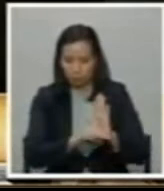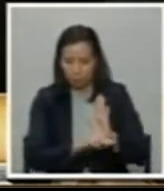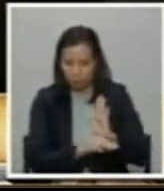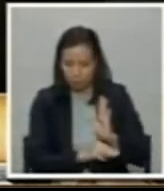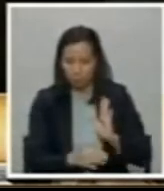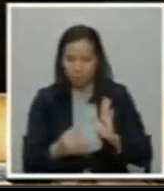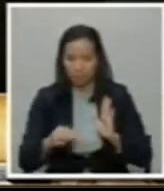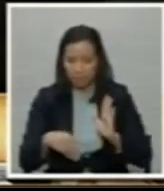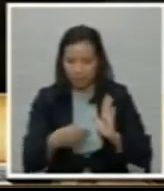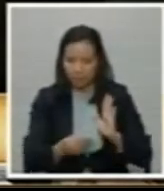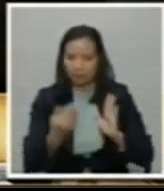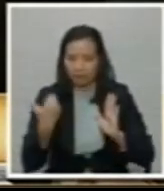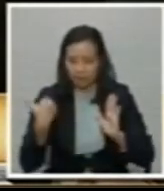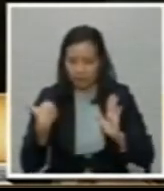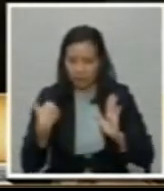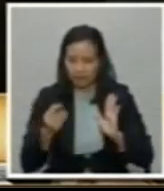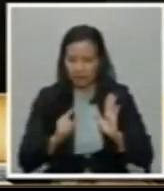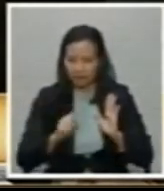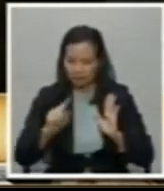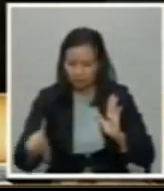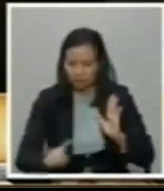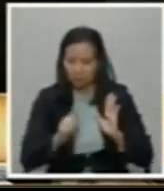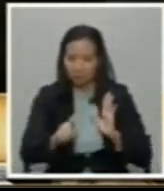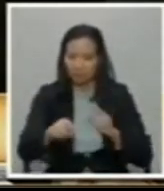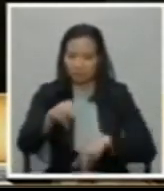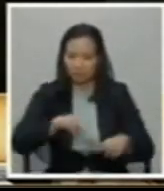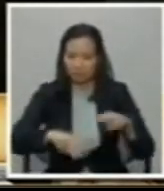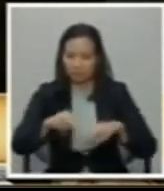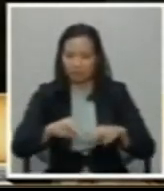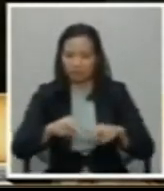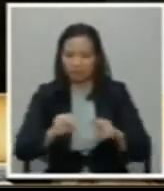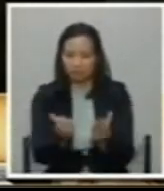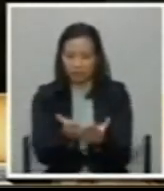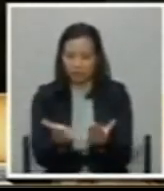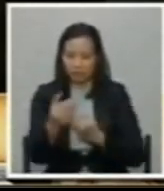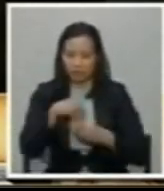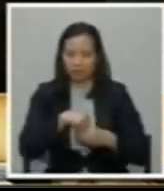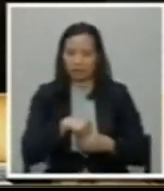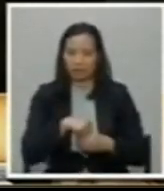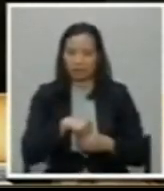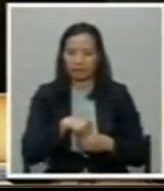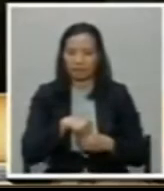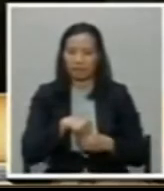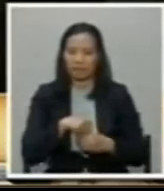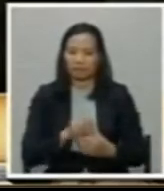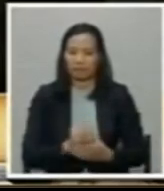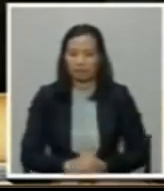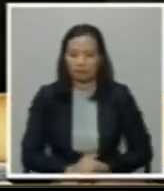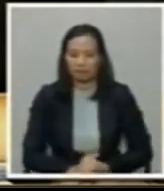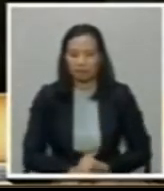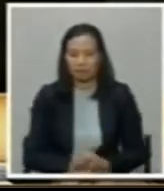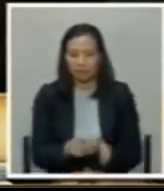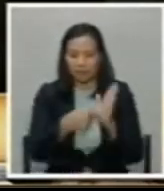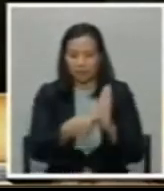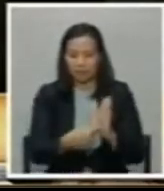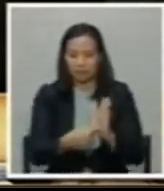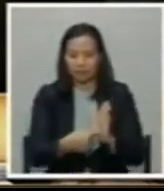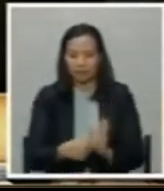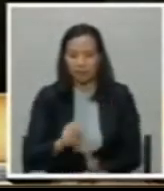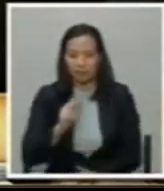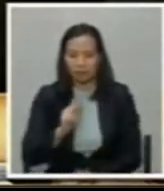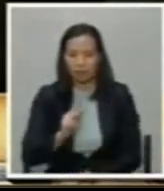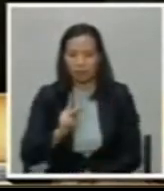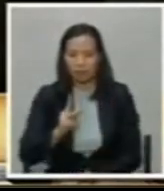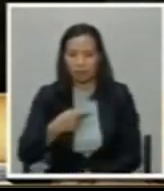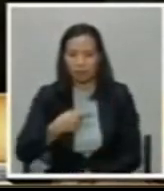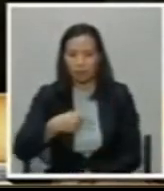าเราได้ดูแลเรื่องของธรรมาภิบาลหรือเปล่านะครับตัวอย่างเช่นที่กบข.นะครับที่